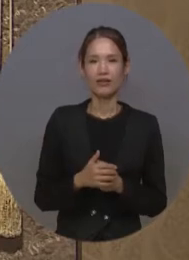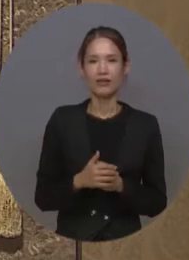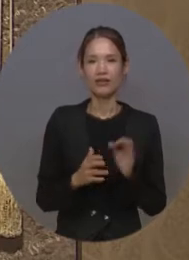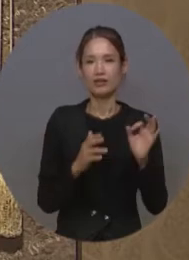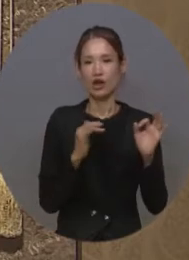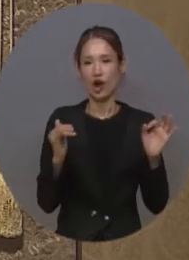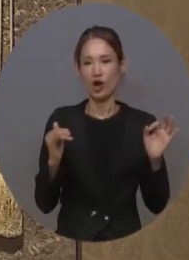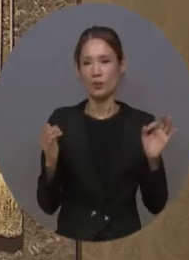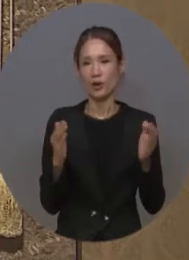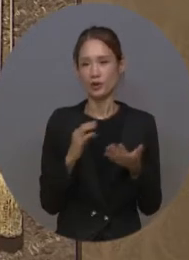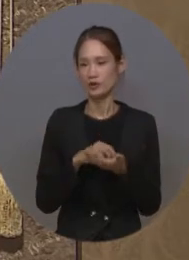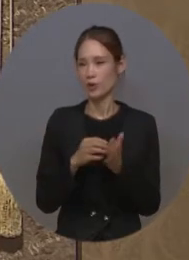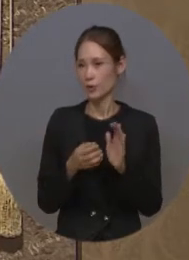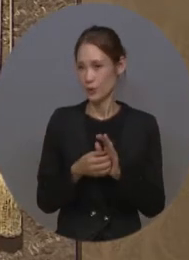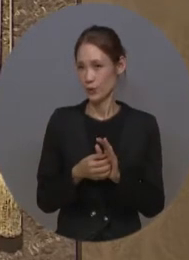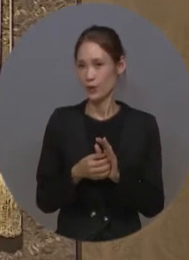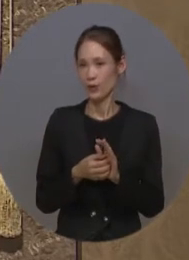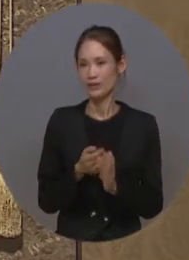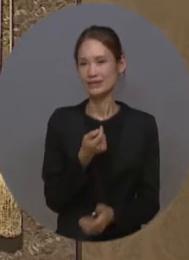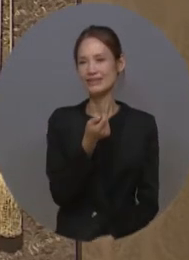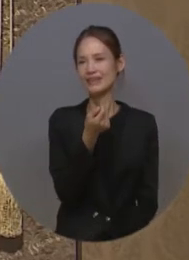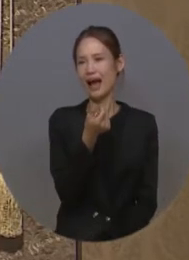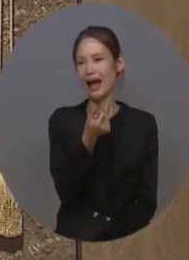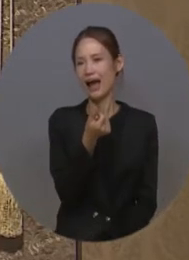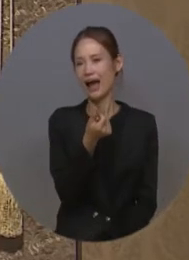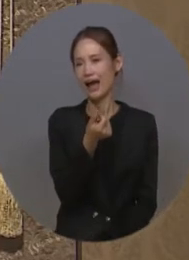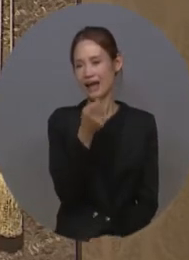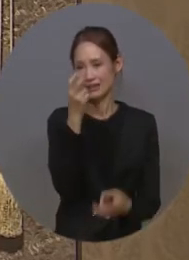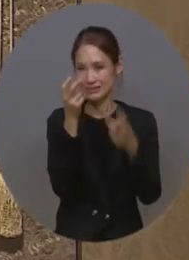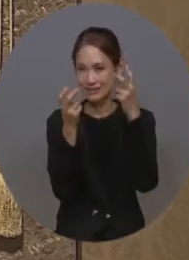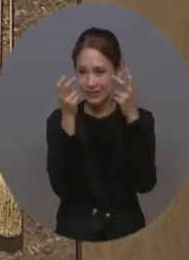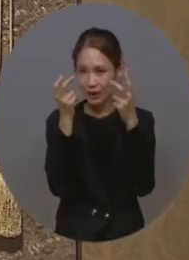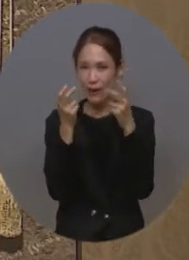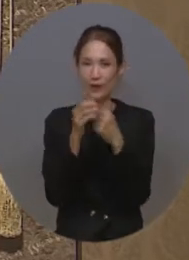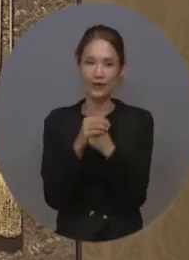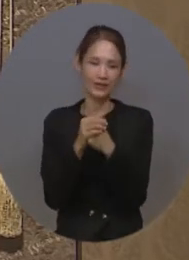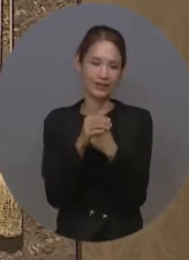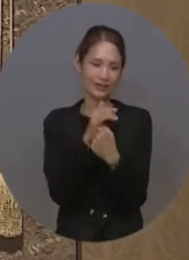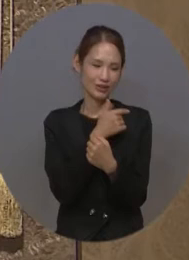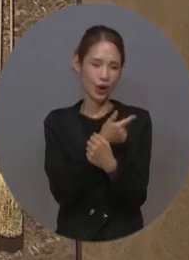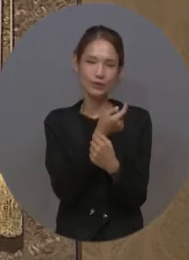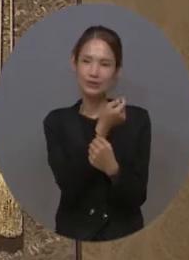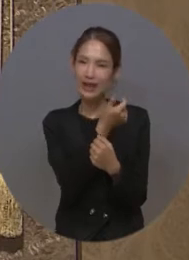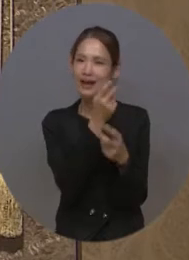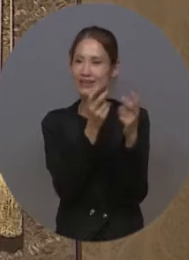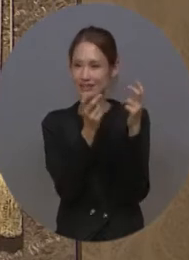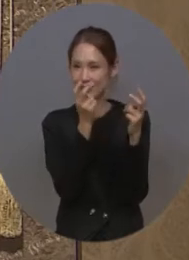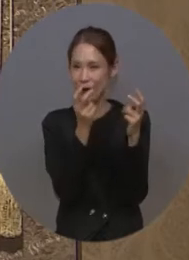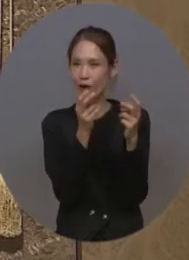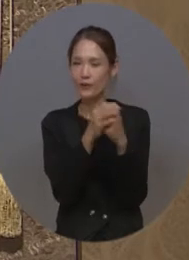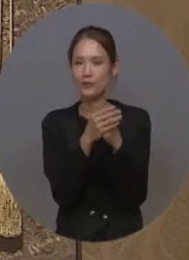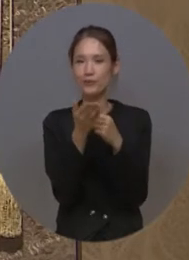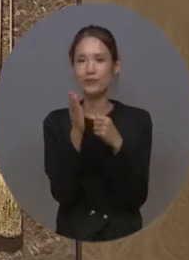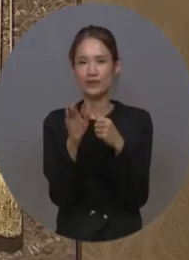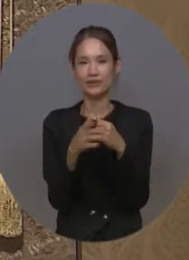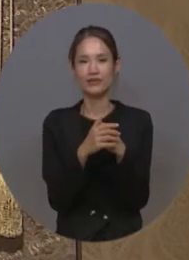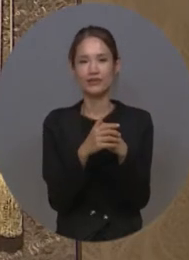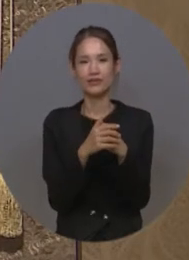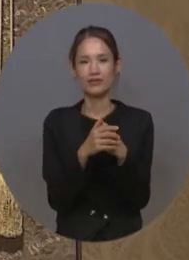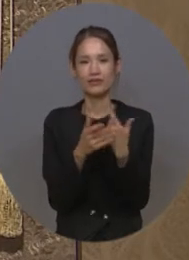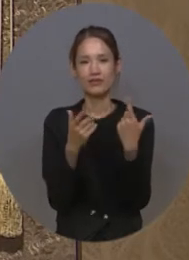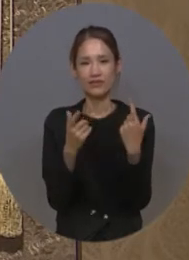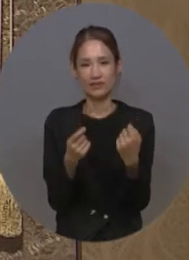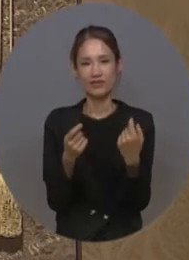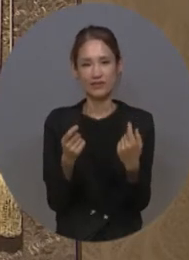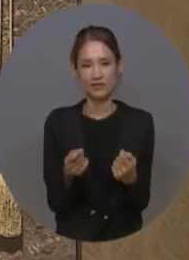10명 남짓한 미세기업인데 네. 미세기업 그런데 그 일을